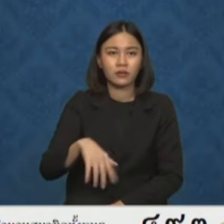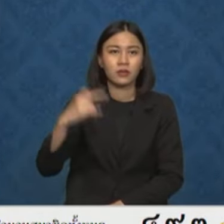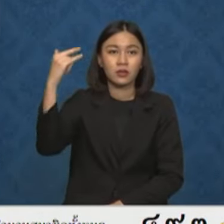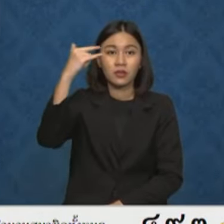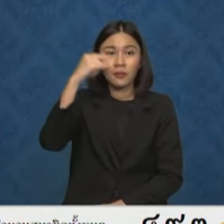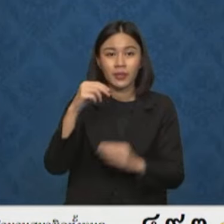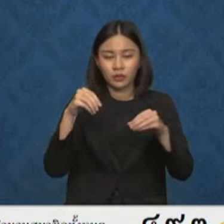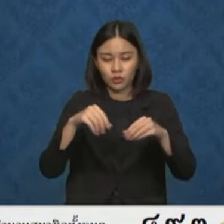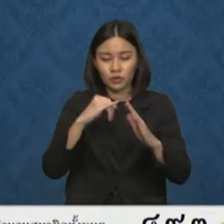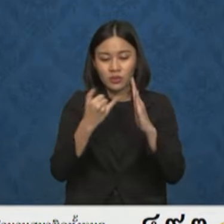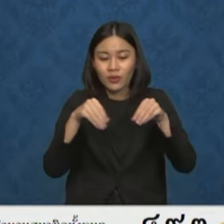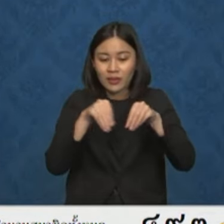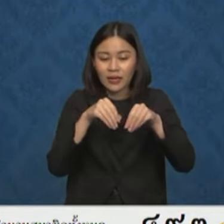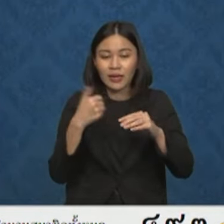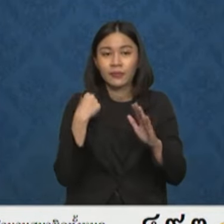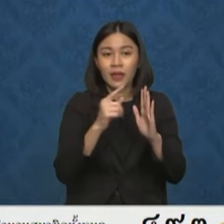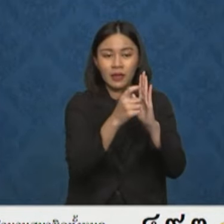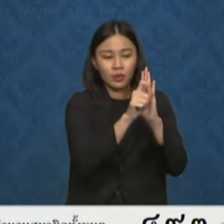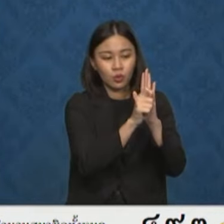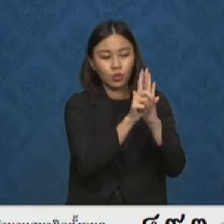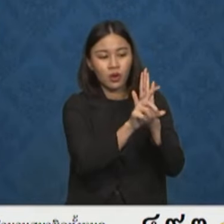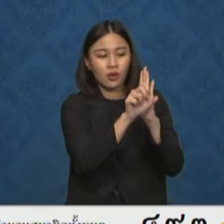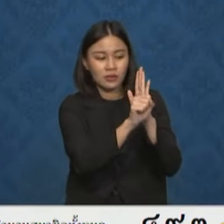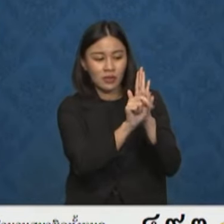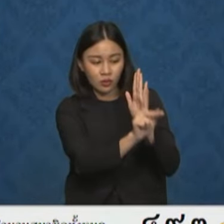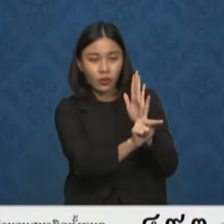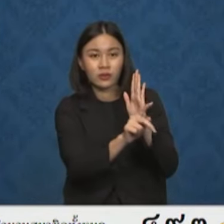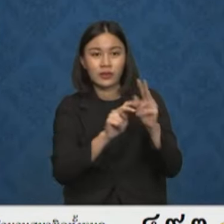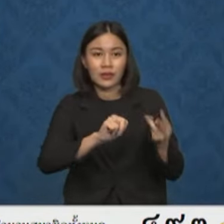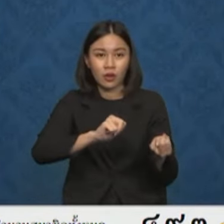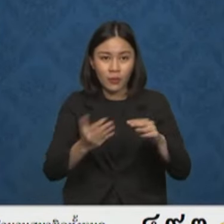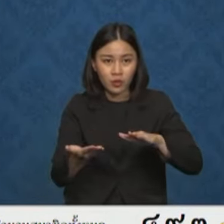ี่สนามบนใล้เคียงต่ก็อย